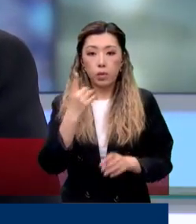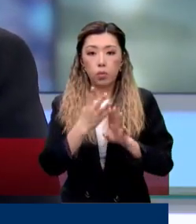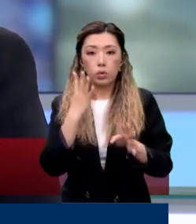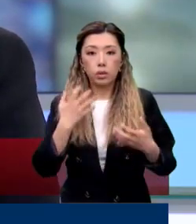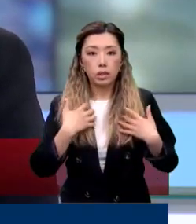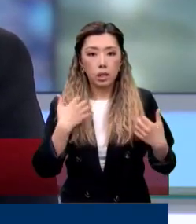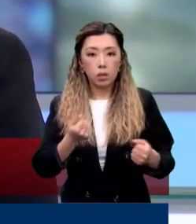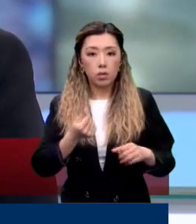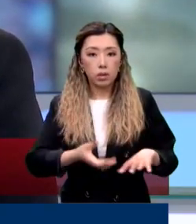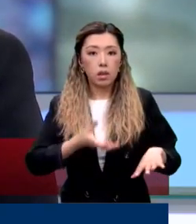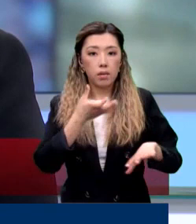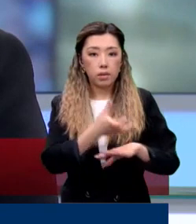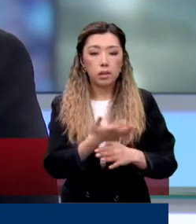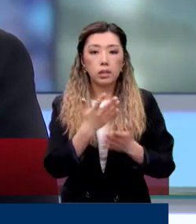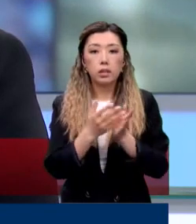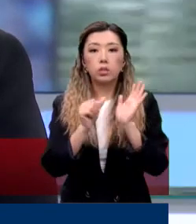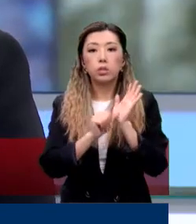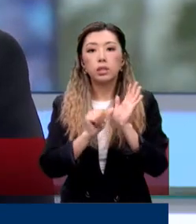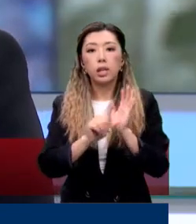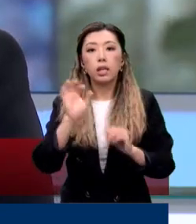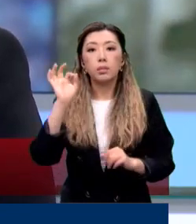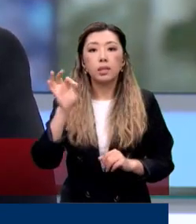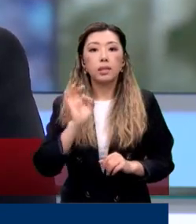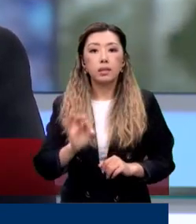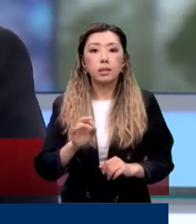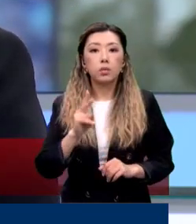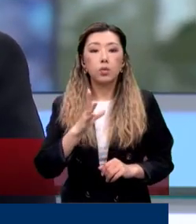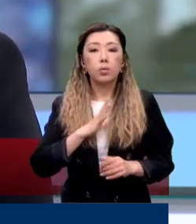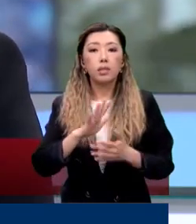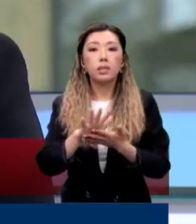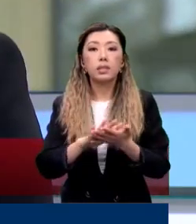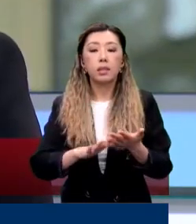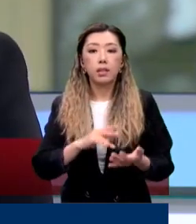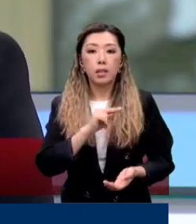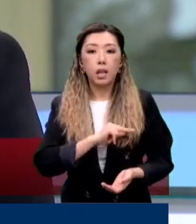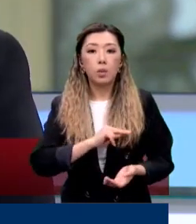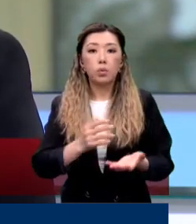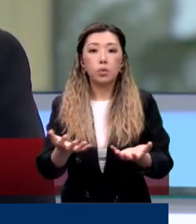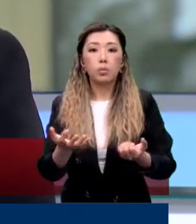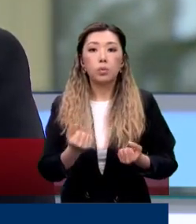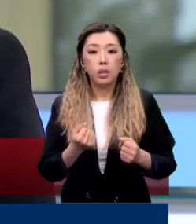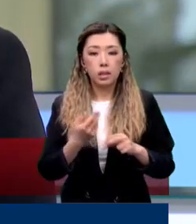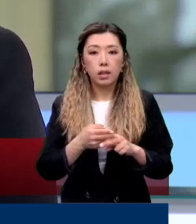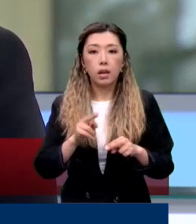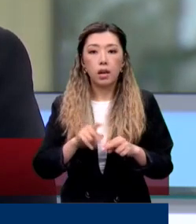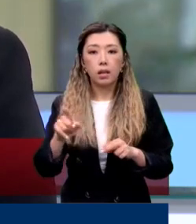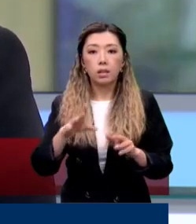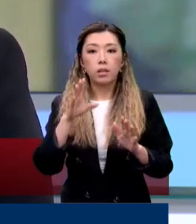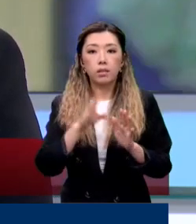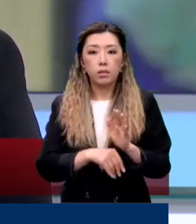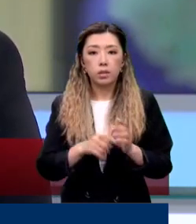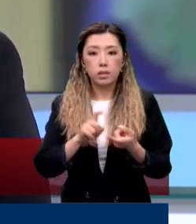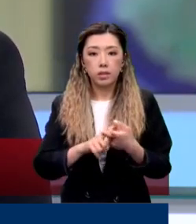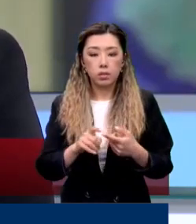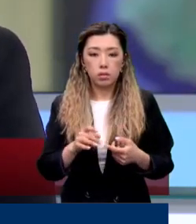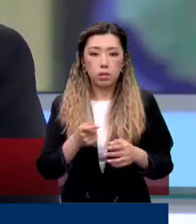что порядка, наверное, 60% тех заявок, которые мы приняли в работу, они заключаются именно по